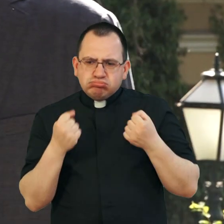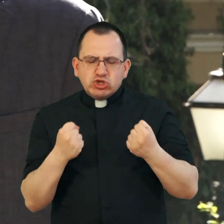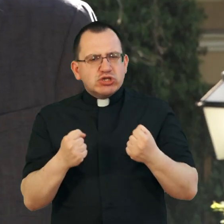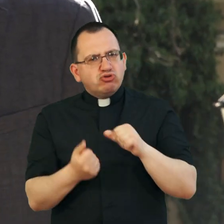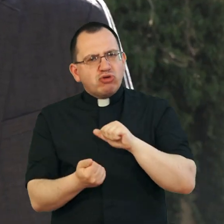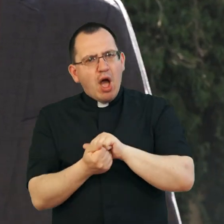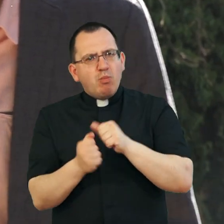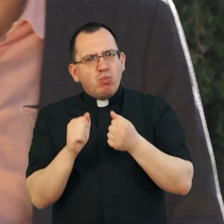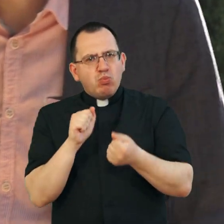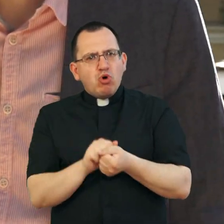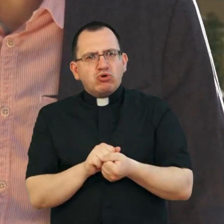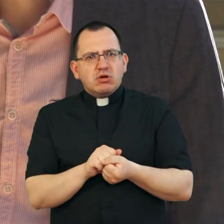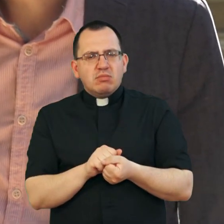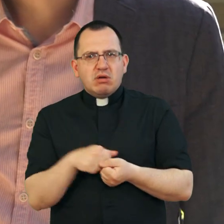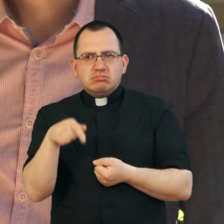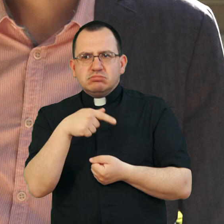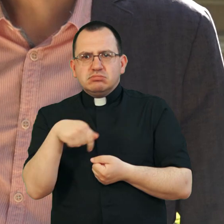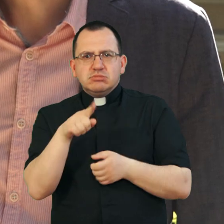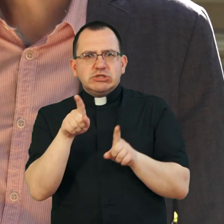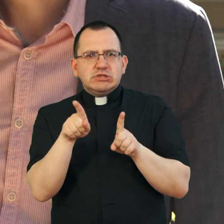necivilizaciji. Evo, svjedočimo